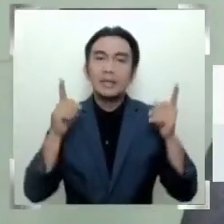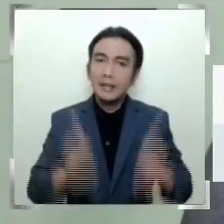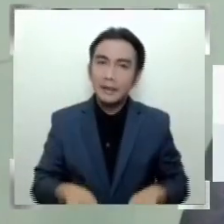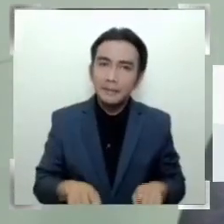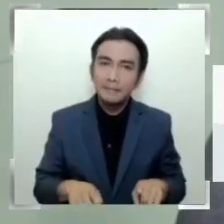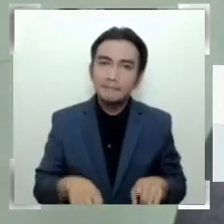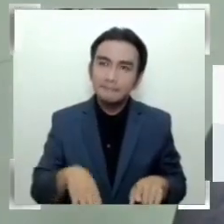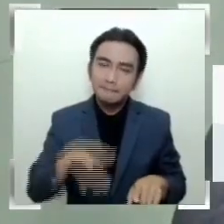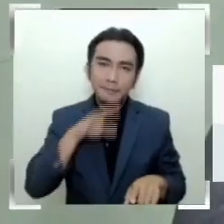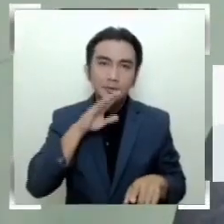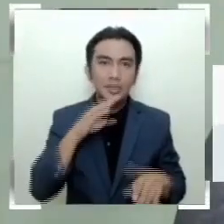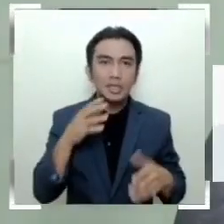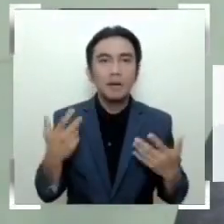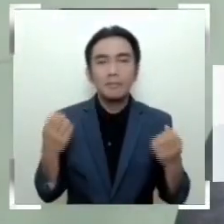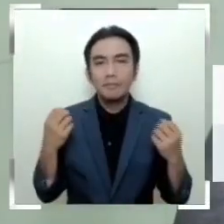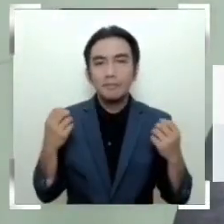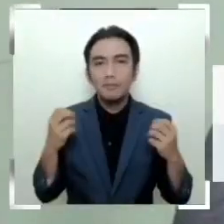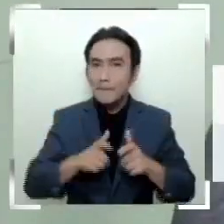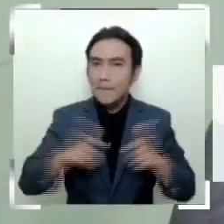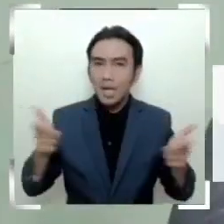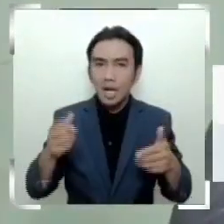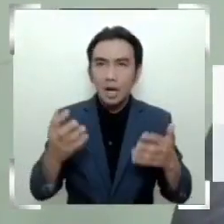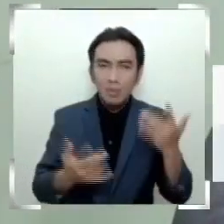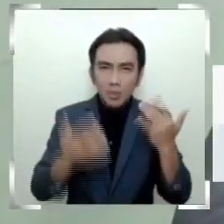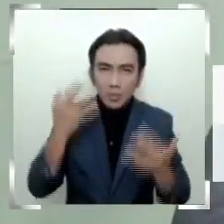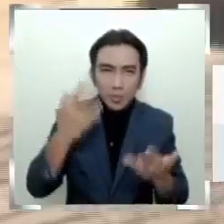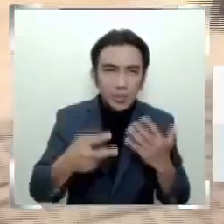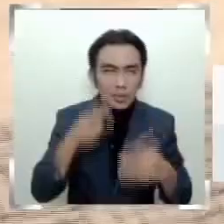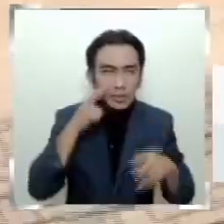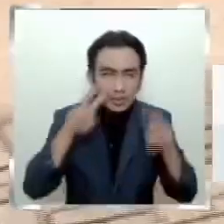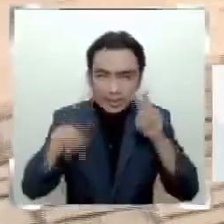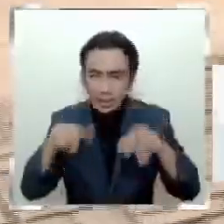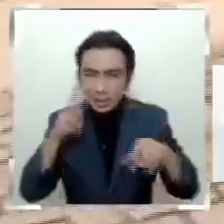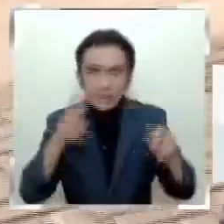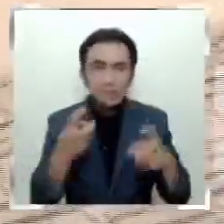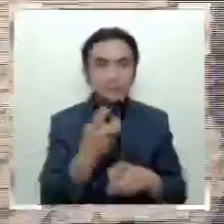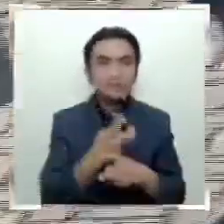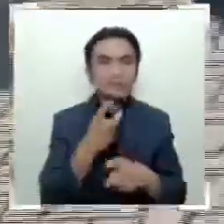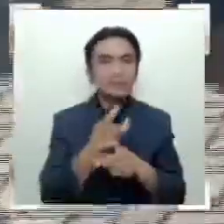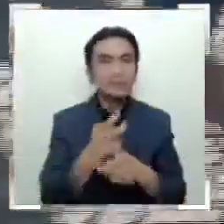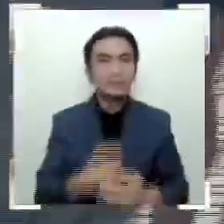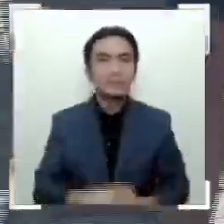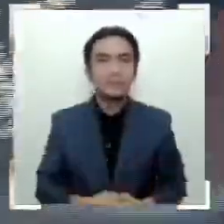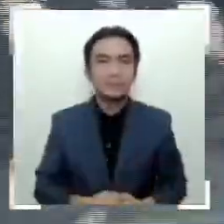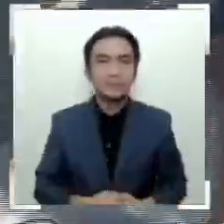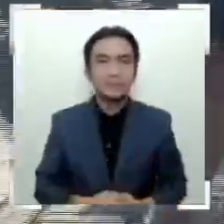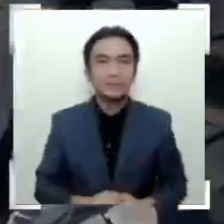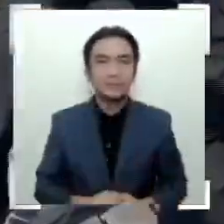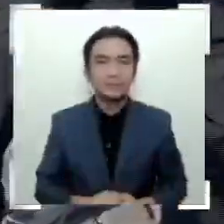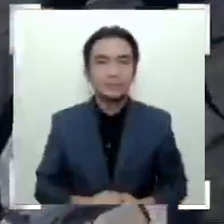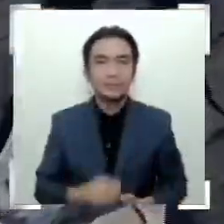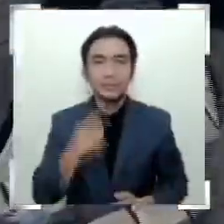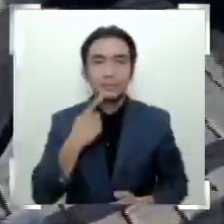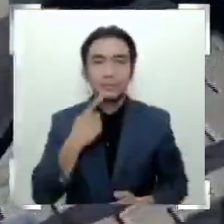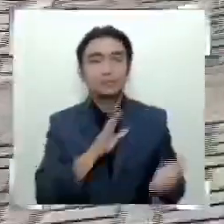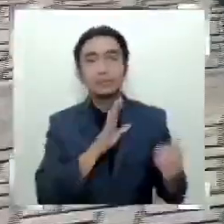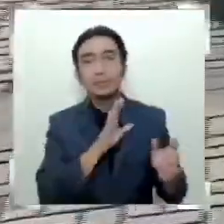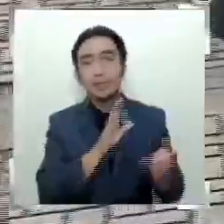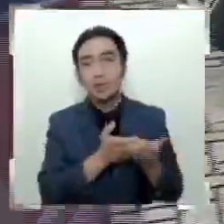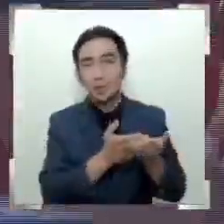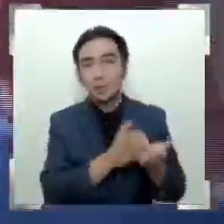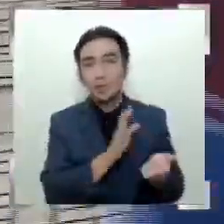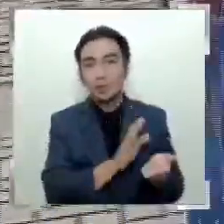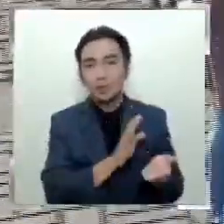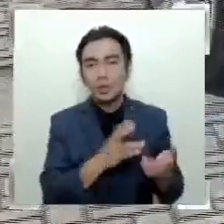smoke, due to the fire, hindi na nila makita lahat. Sa opisyal na pahayag ng Allison Shipping Lines, nagbigay na sila ng